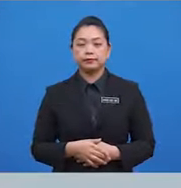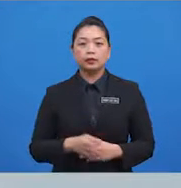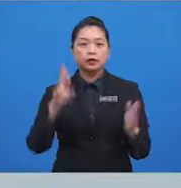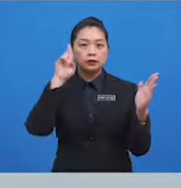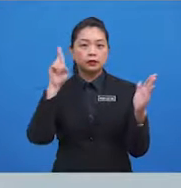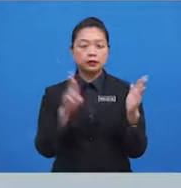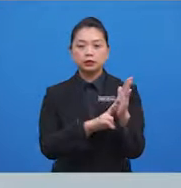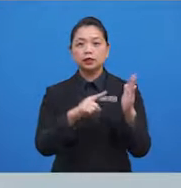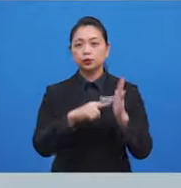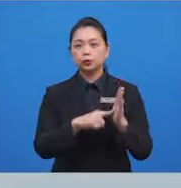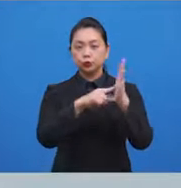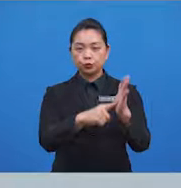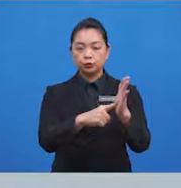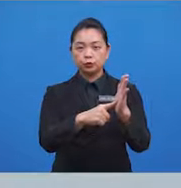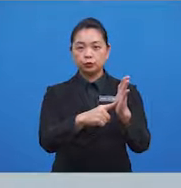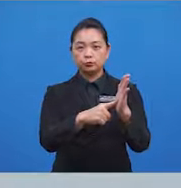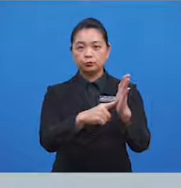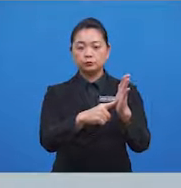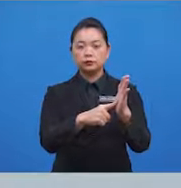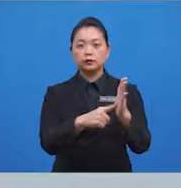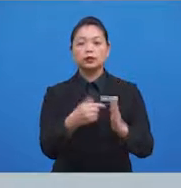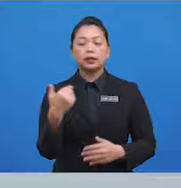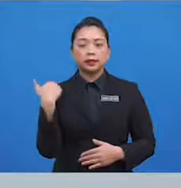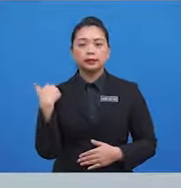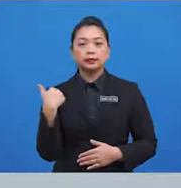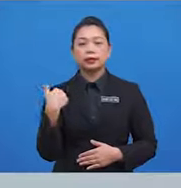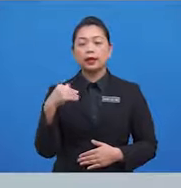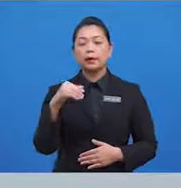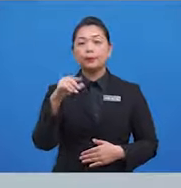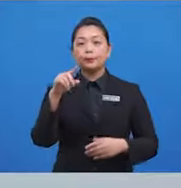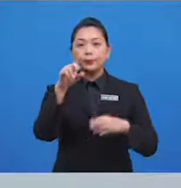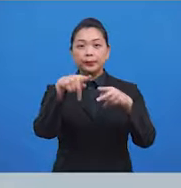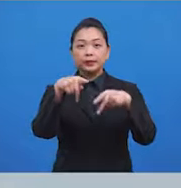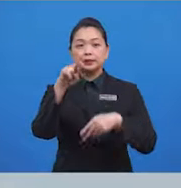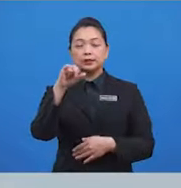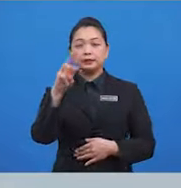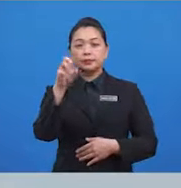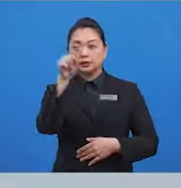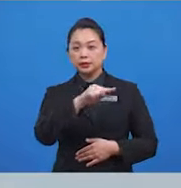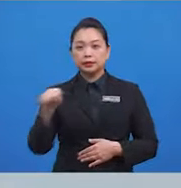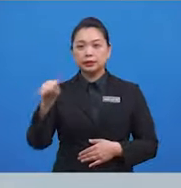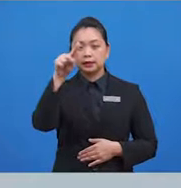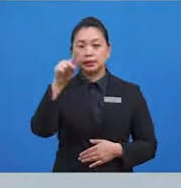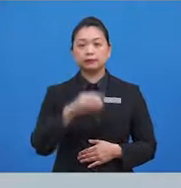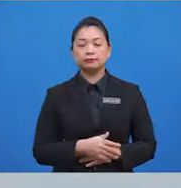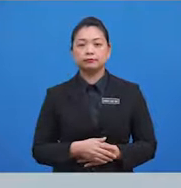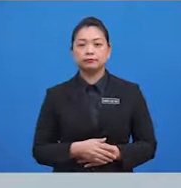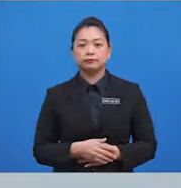Rajah yang dipaparkan ini menunjukkan prisma segitiga dan prisma